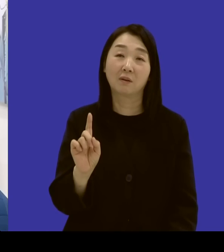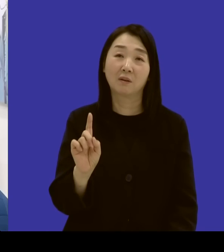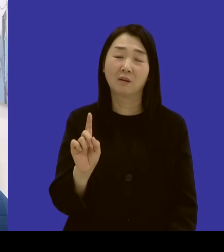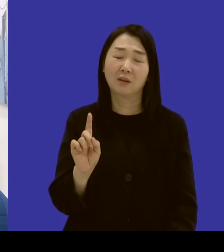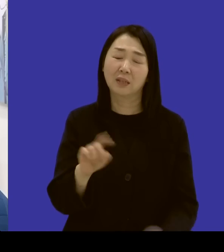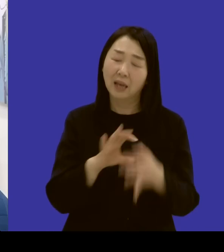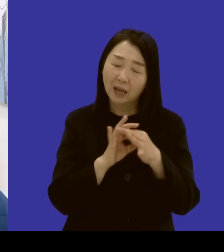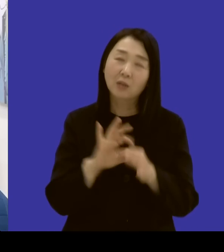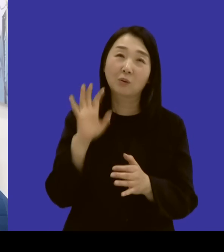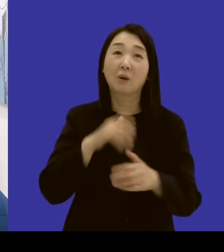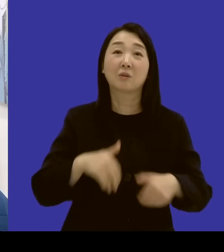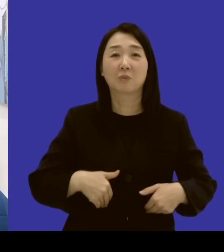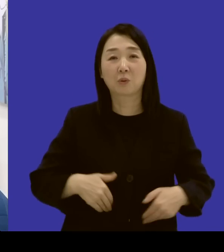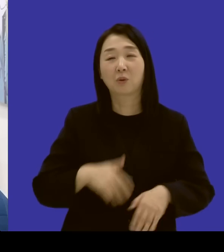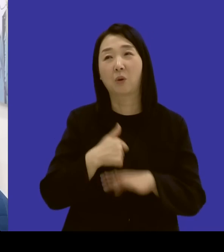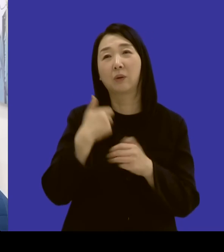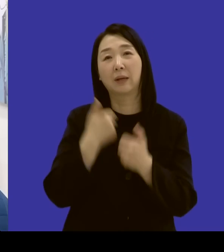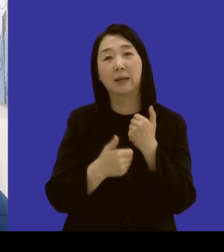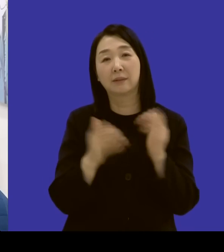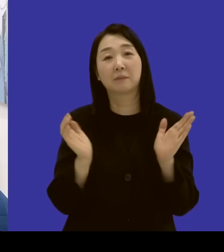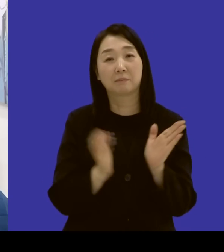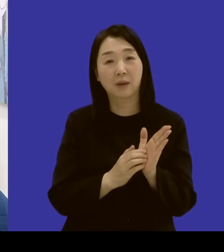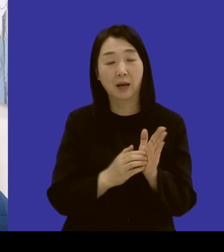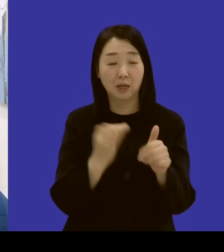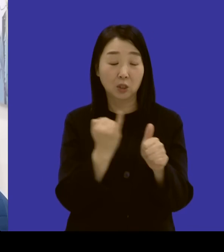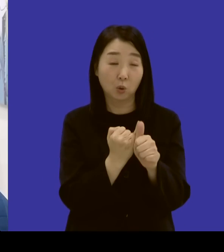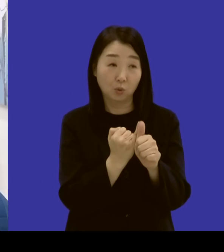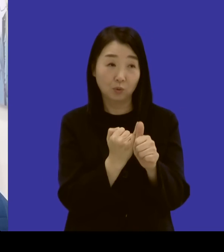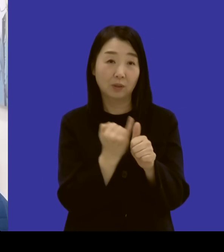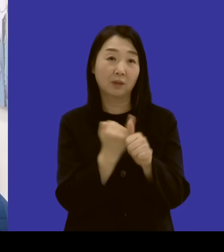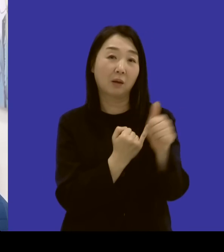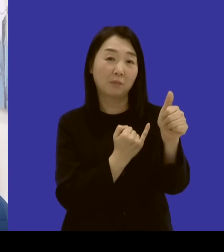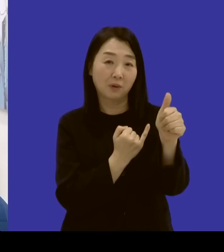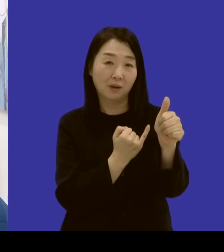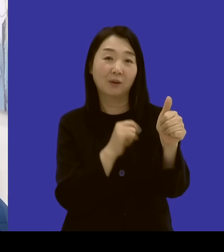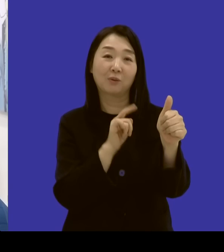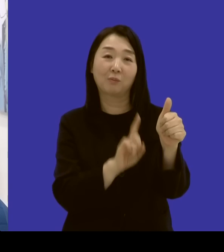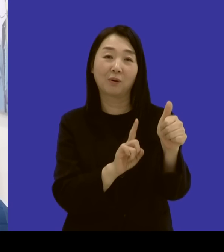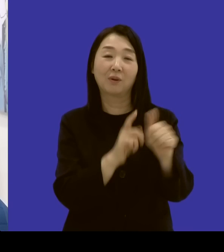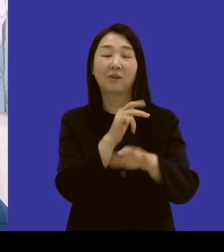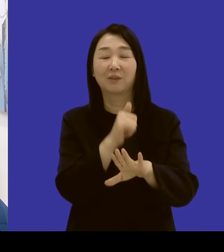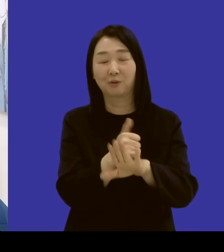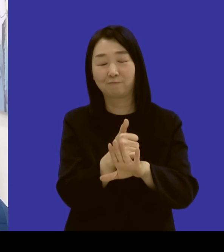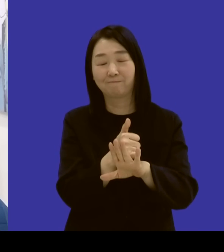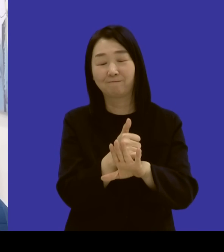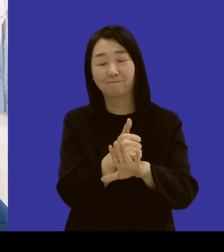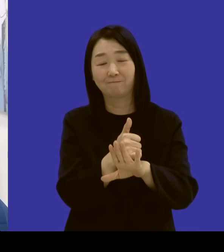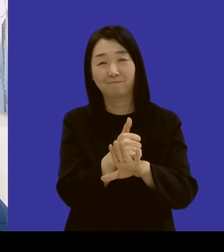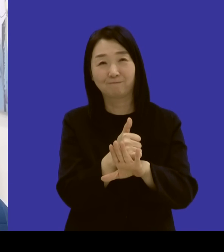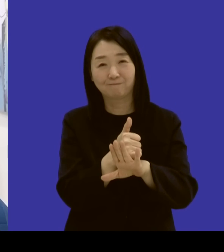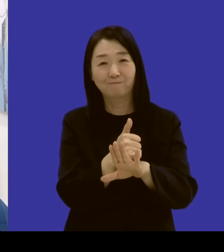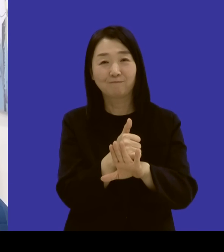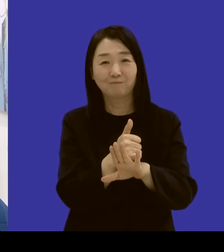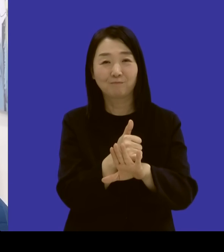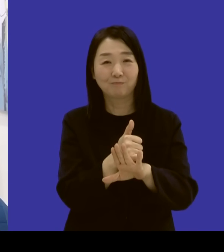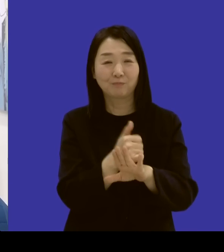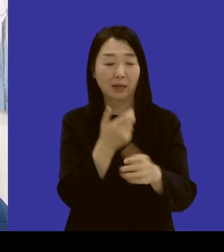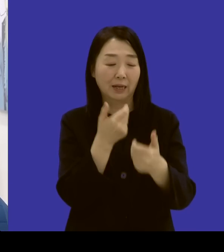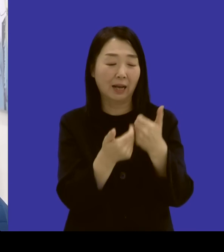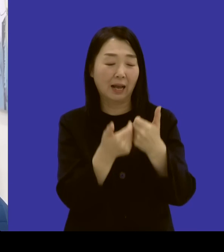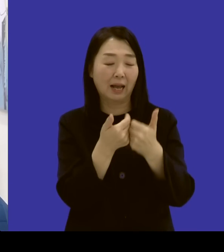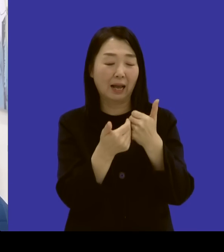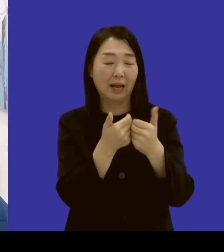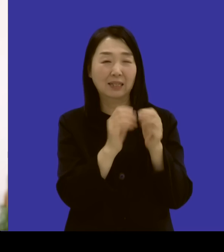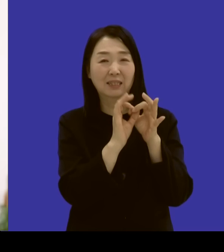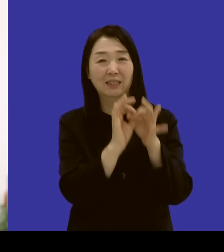그거에 이제 갈등의 연속이 돼서 결혼을 하고도 남편하고도 그 이제 결국은 그것까지 이제 계속 그 갈등이 이제